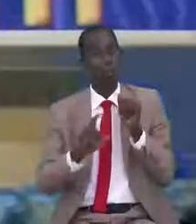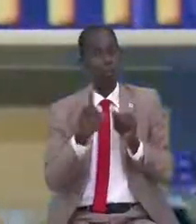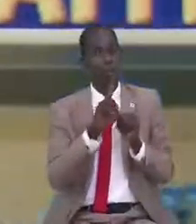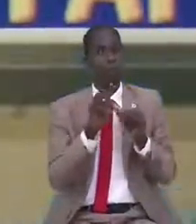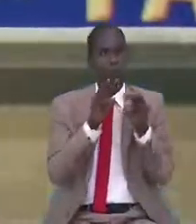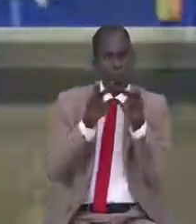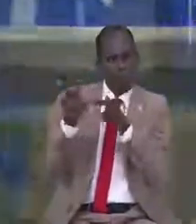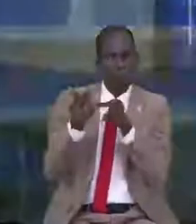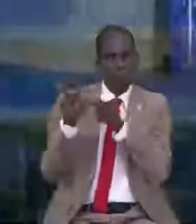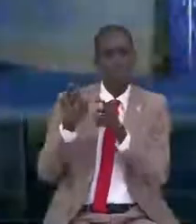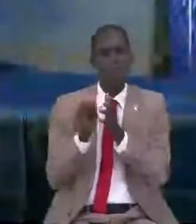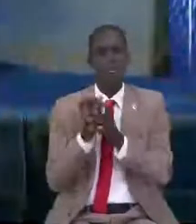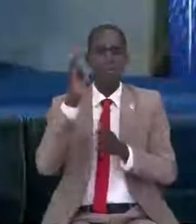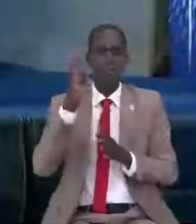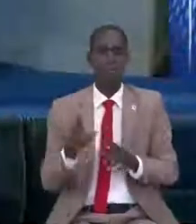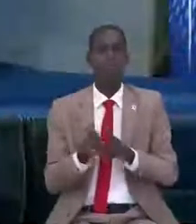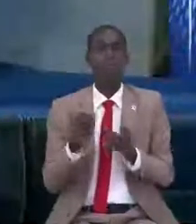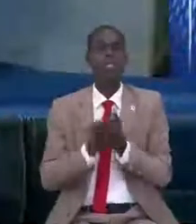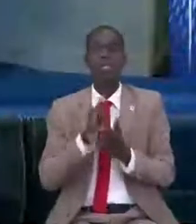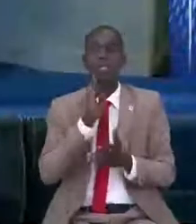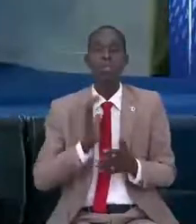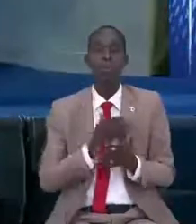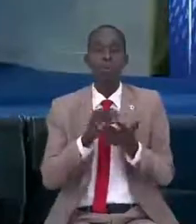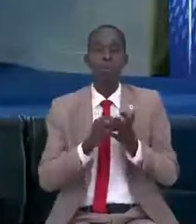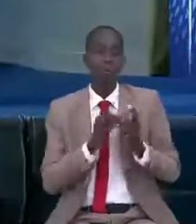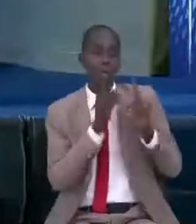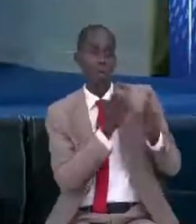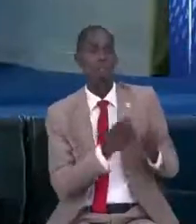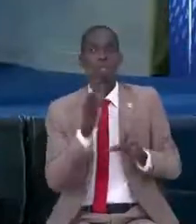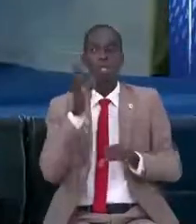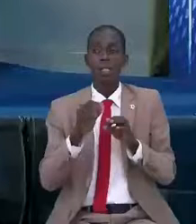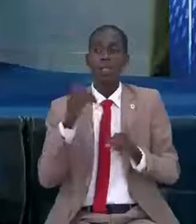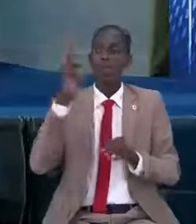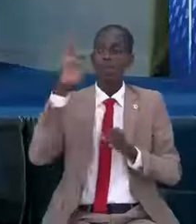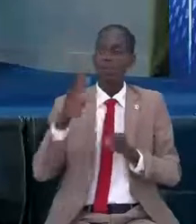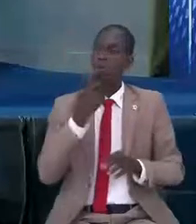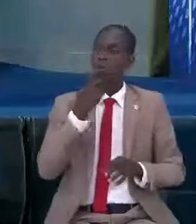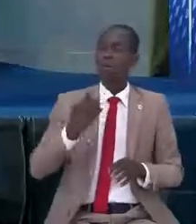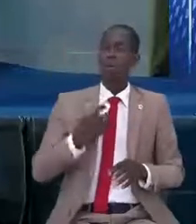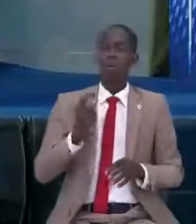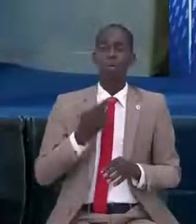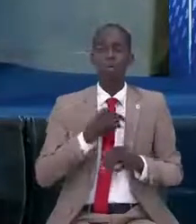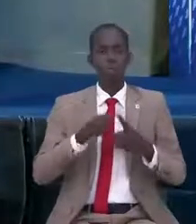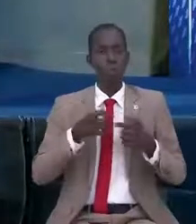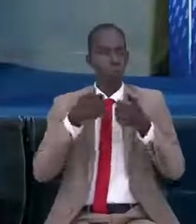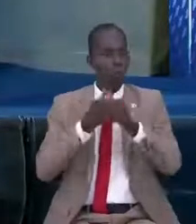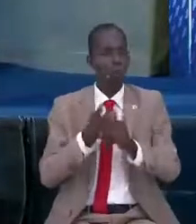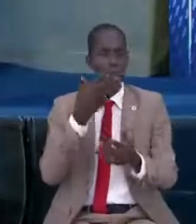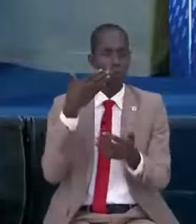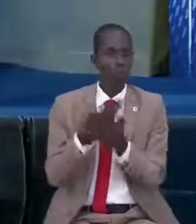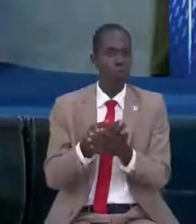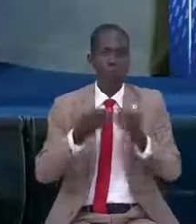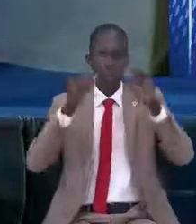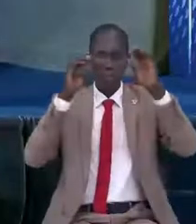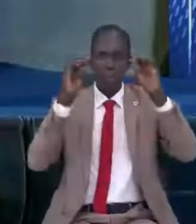Regarde-le. C'est notre réponse. S'il nous dit d'embrasser de saines doctrines à